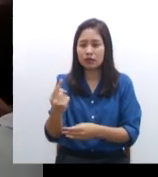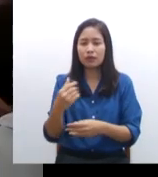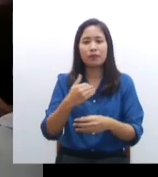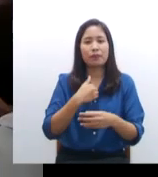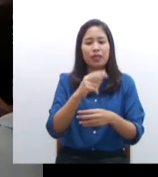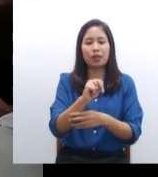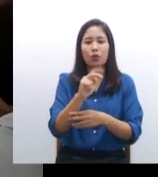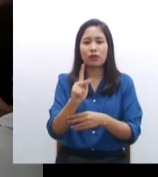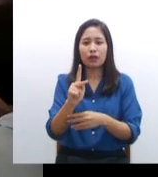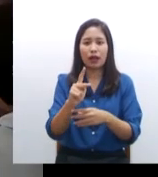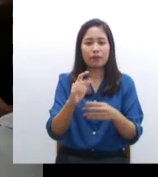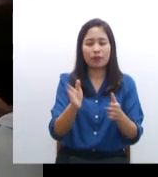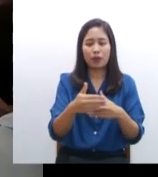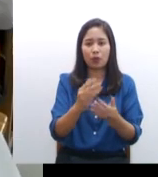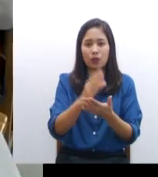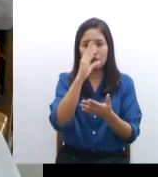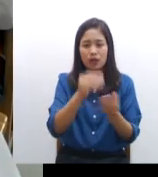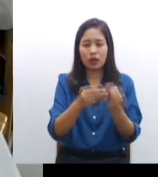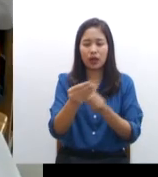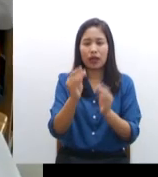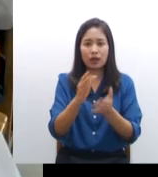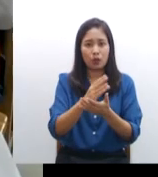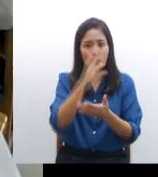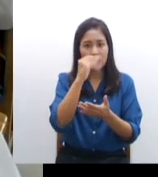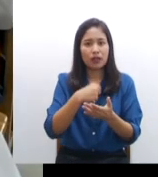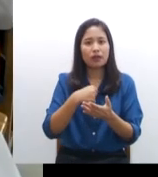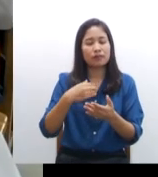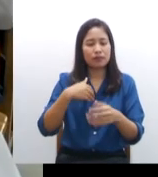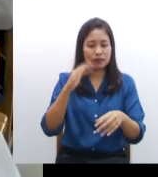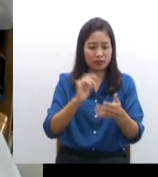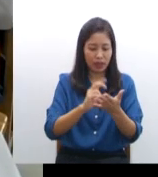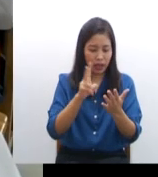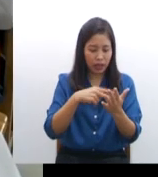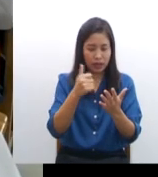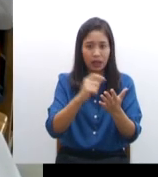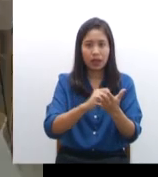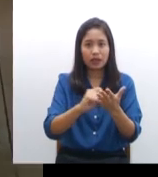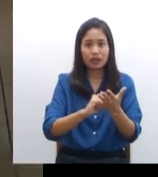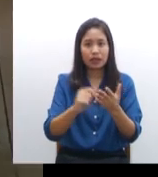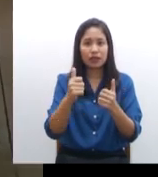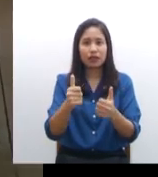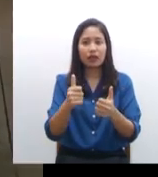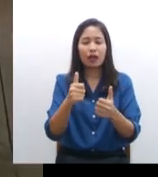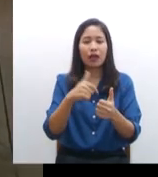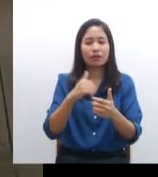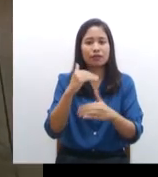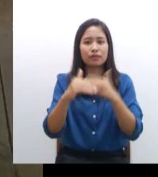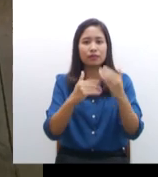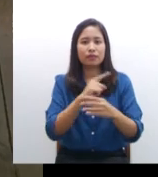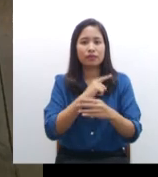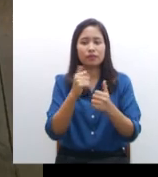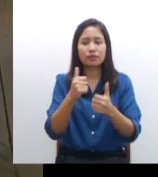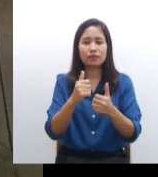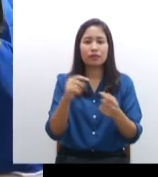ในชั้นเรียนส่งผลให้ผู้เรียนทุกคนอ่านออกเขียนได้เกิดทักษะวิชาการทักษะอา